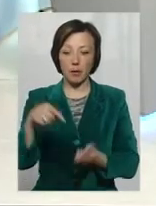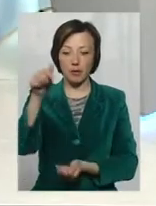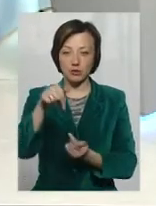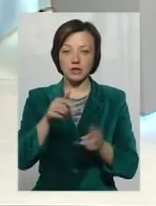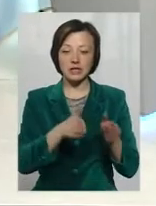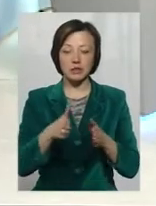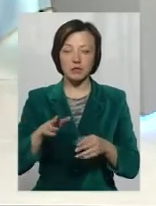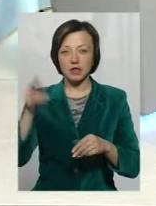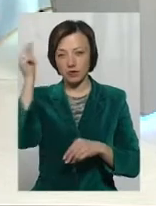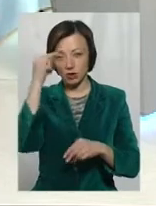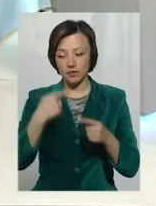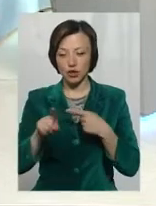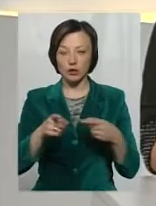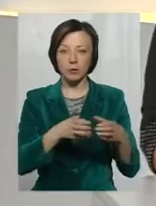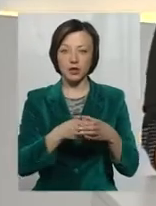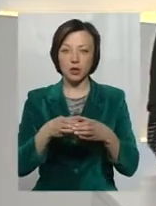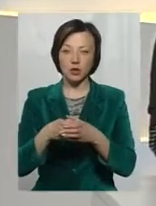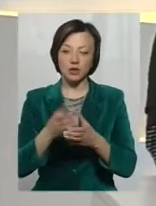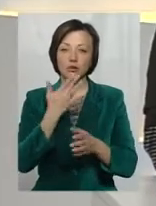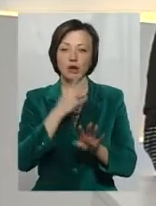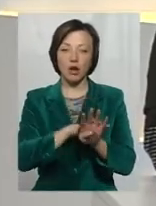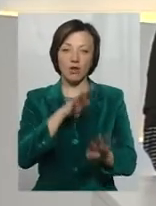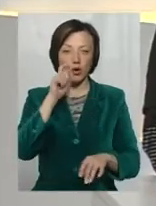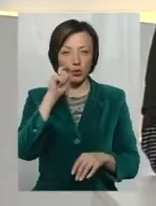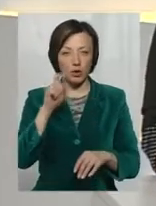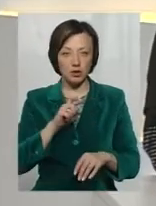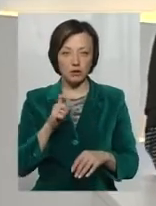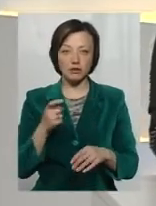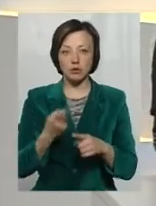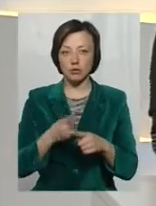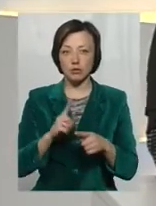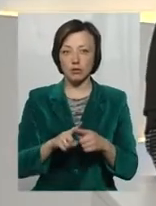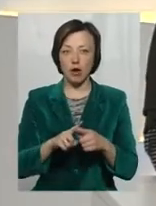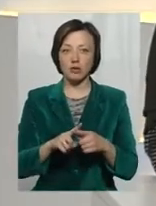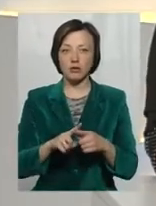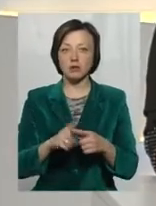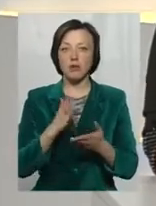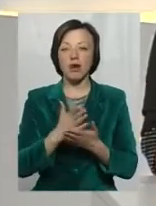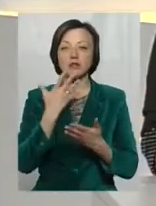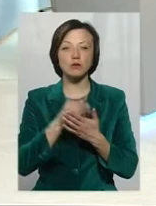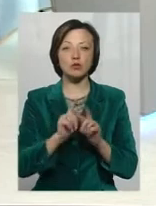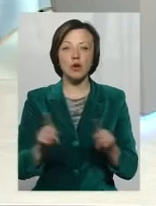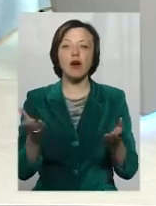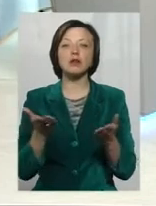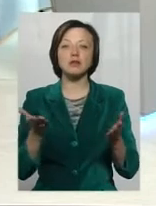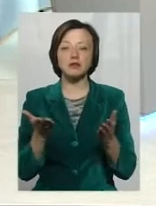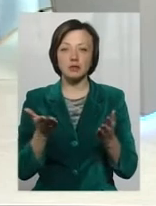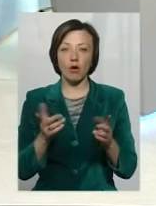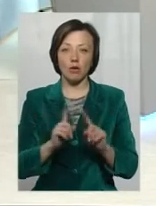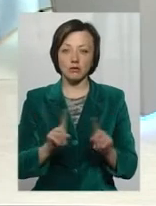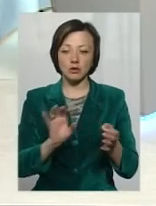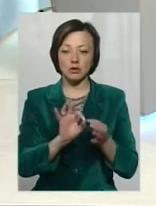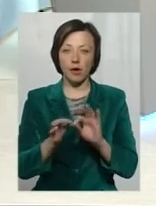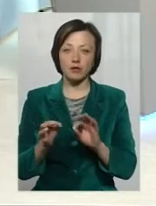навчань в інших підрозділах тієї Національної гвардії України. Тому має свої особливості. Розкажіть детально, будь ласка, як